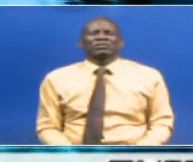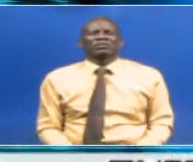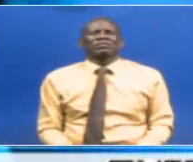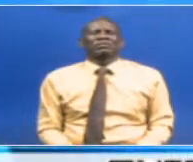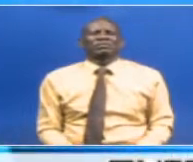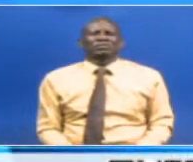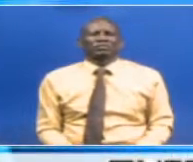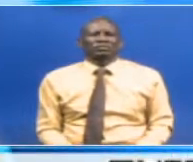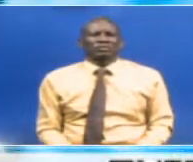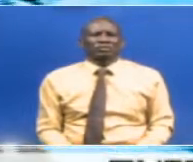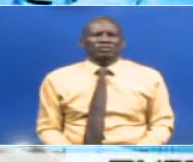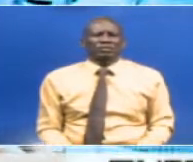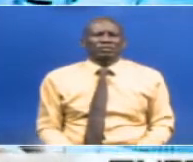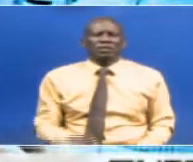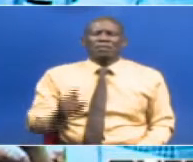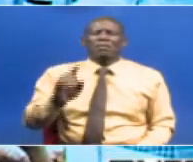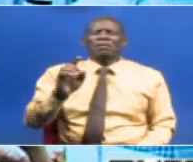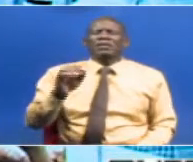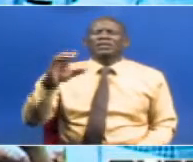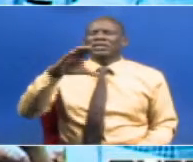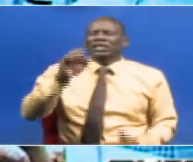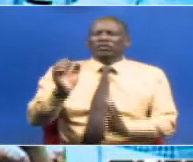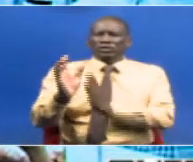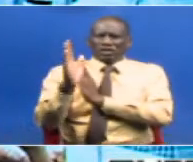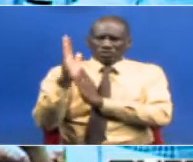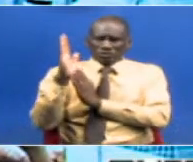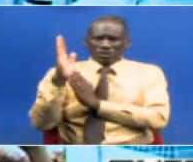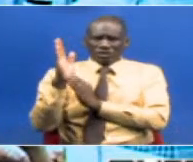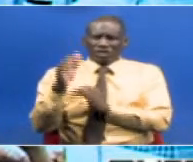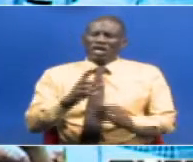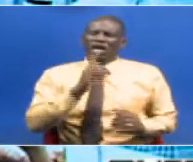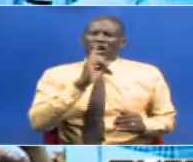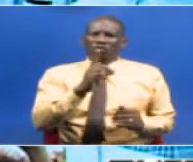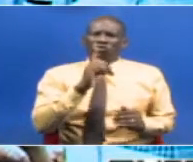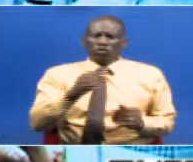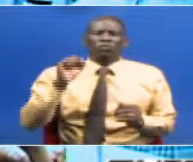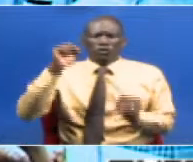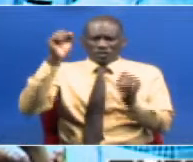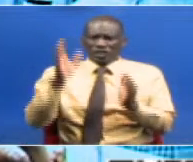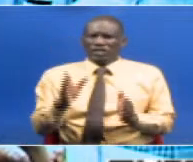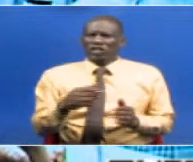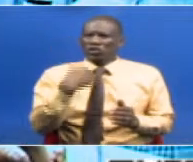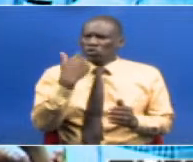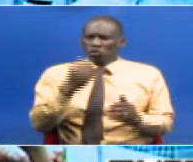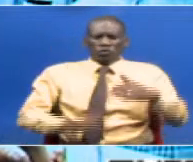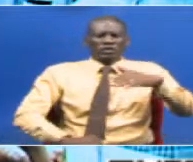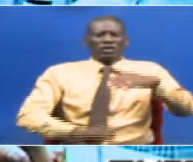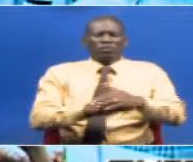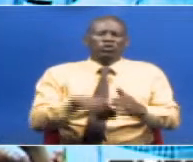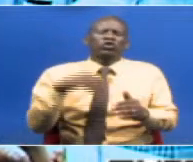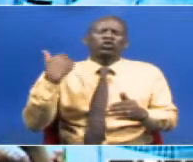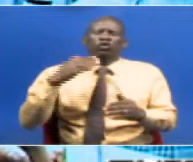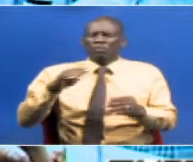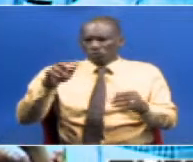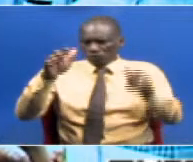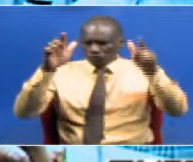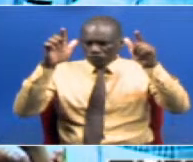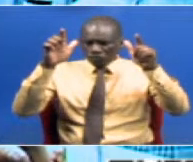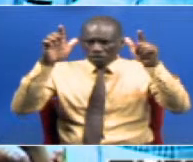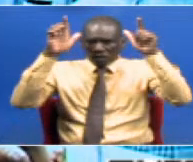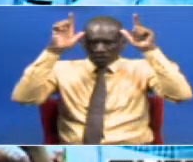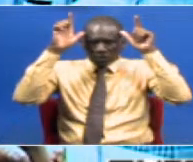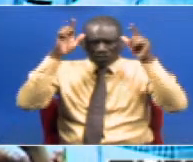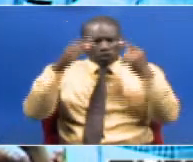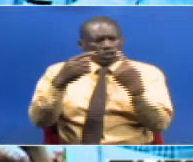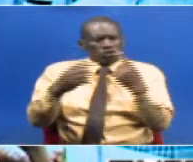Waziri wa usalama wa ndani Profesa Kindiki Kithure ameonya vikali wanasiasa ambao wanafadhili wezi wa mifugo. Akizungumza alipokutana na maafisa wa usalama wa